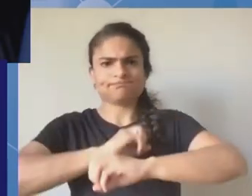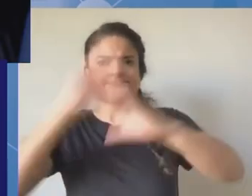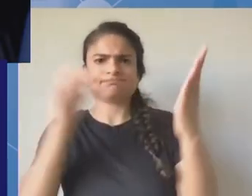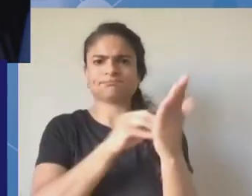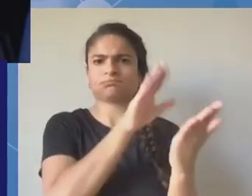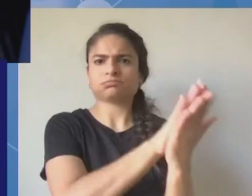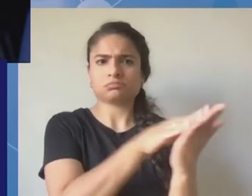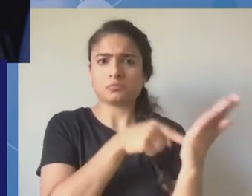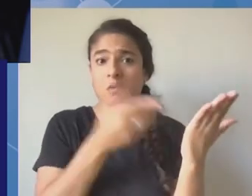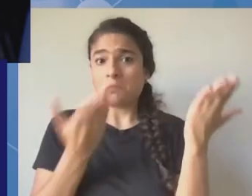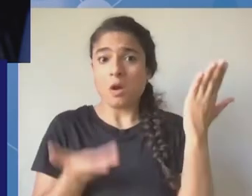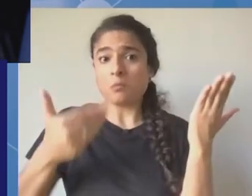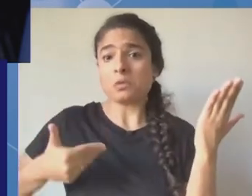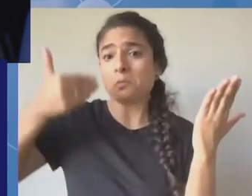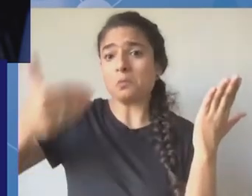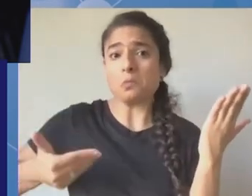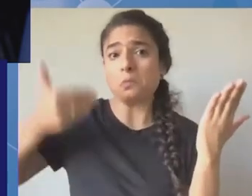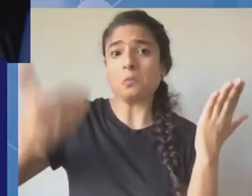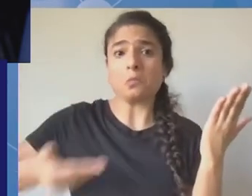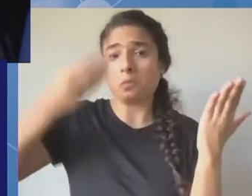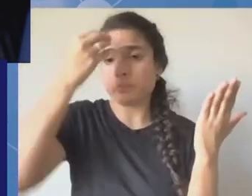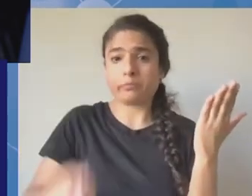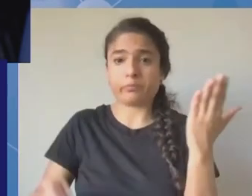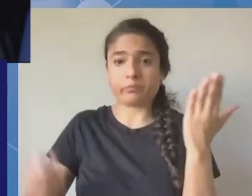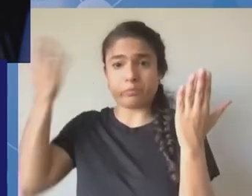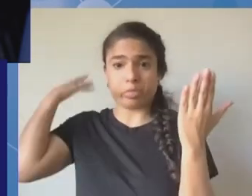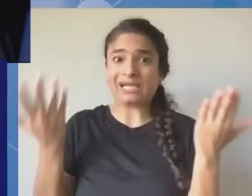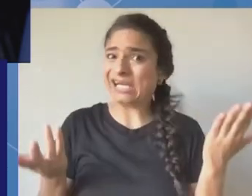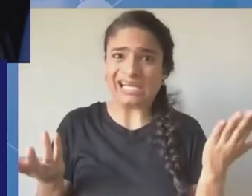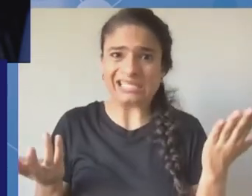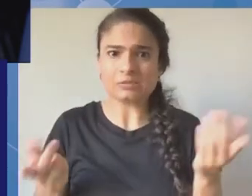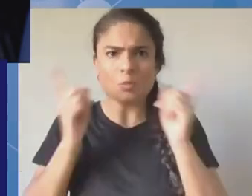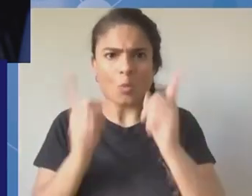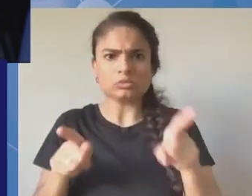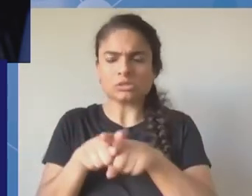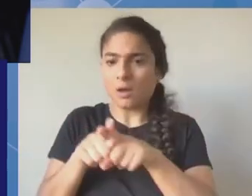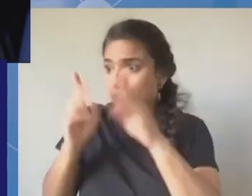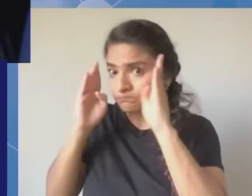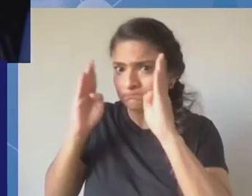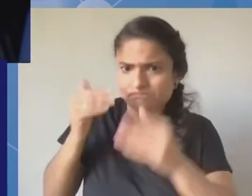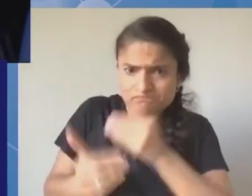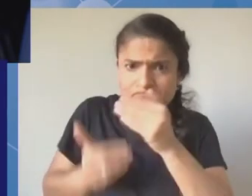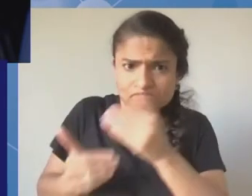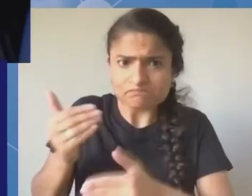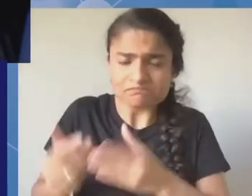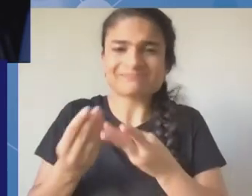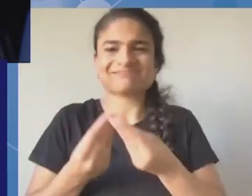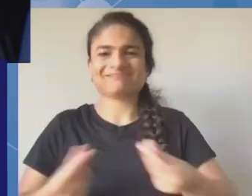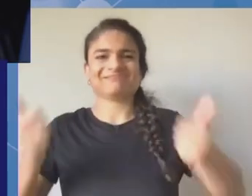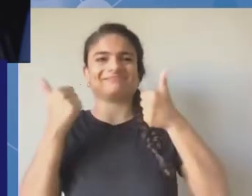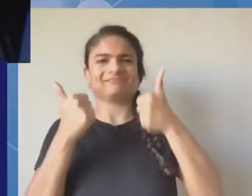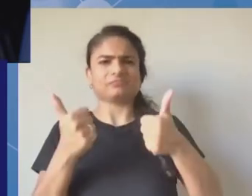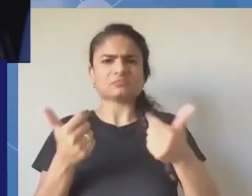们应该考虑这样的一个建议， 让每一个板